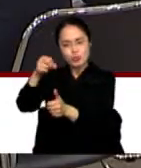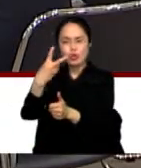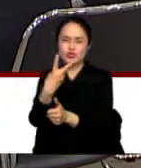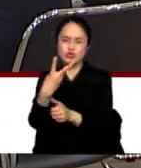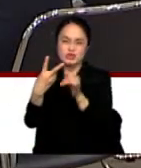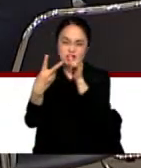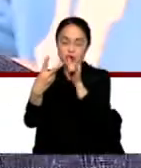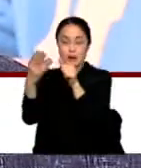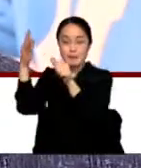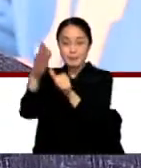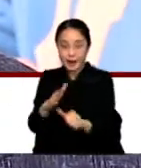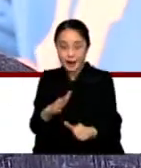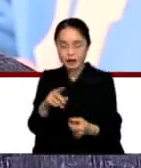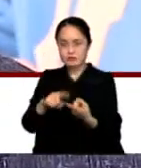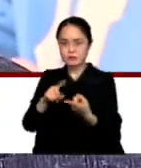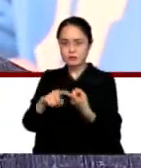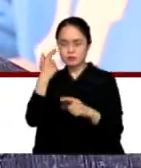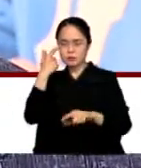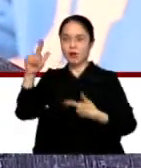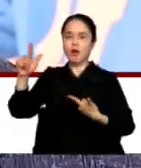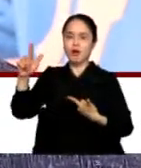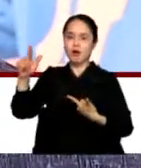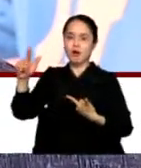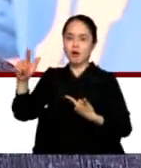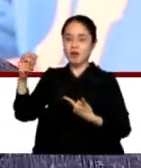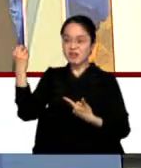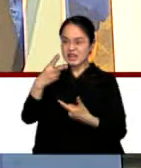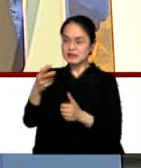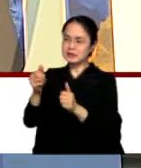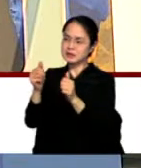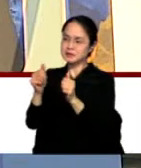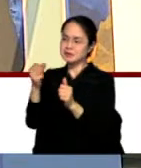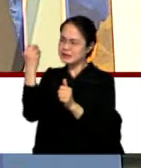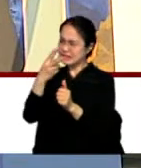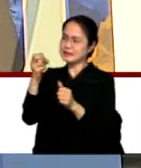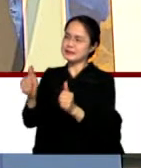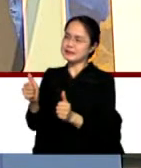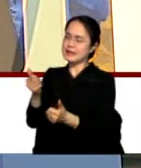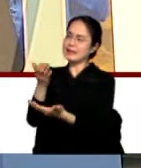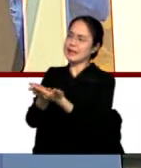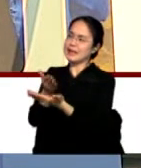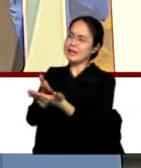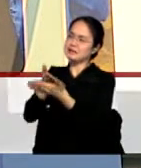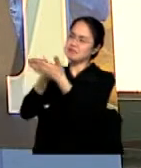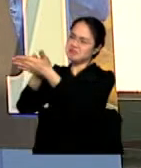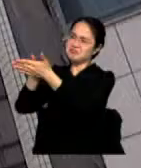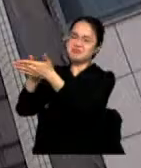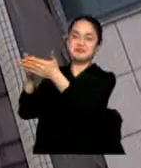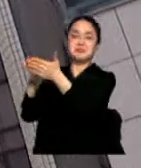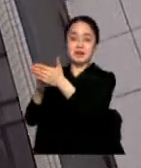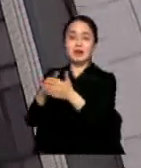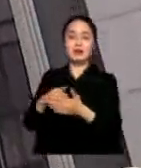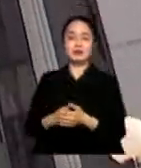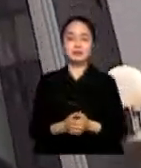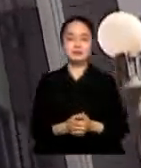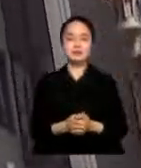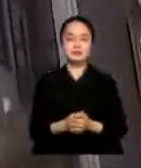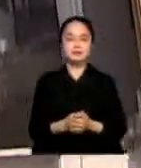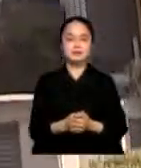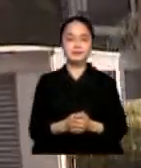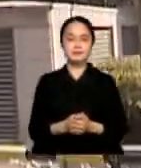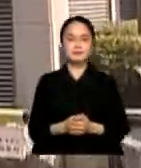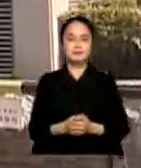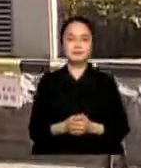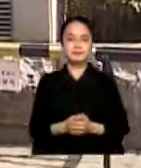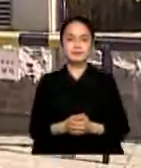없다는 입장입니다 이에 두 후보 모두 탄원서 제출 과 항의 등을 통해 경선을 요구하겠다는 계획입니다 인라이브 서울역 이 케이블